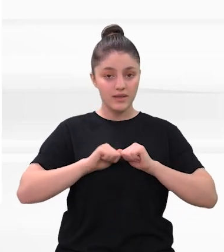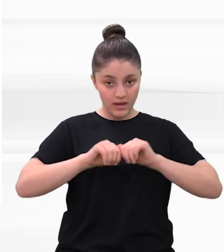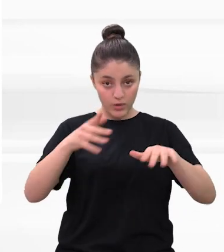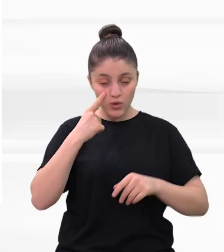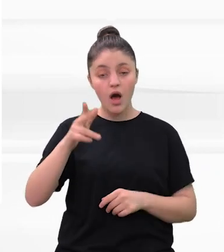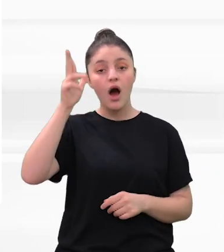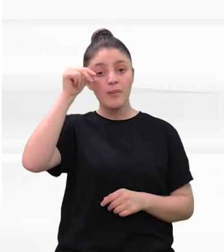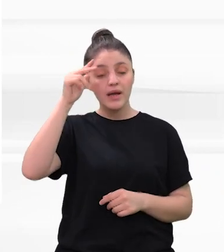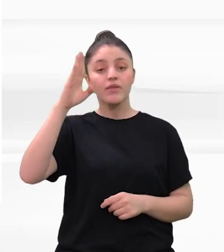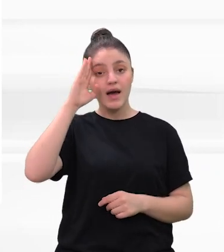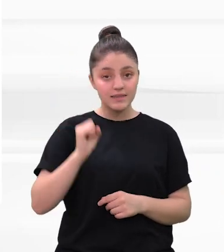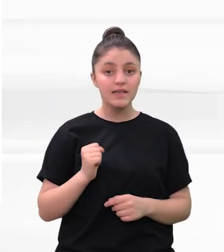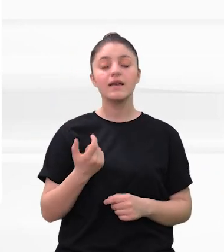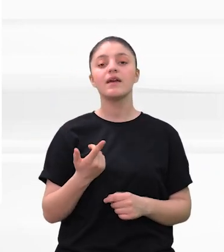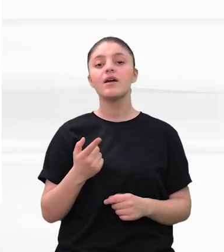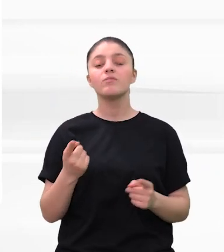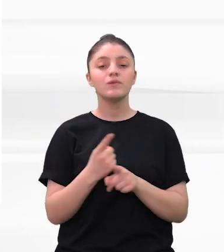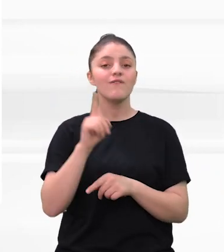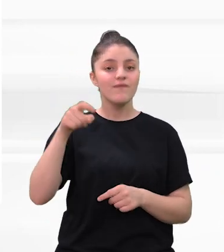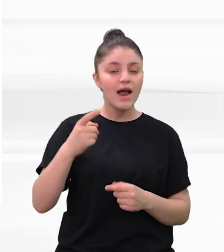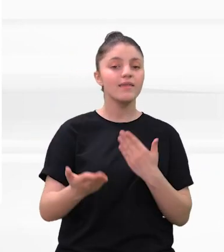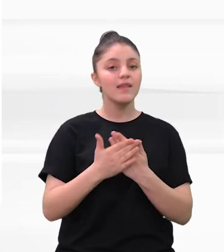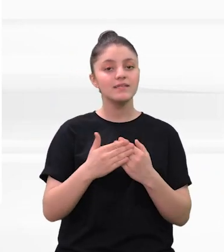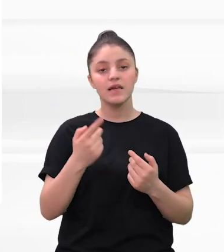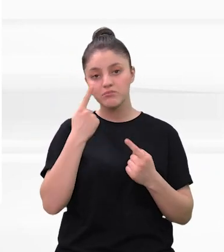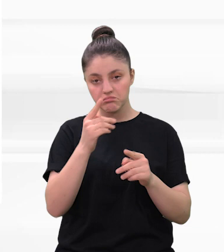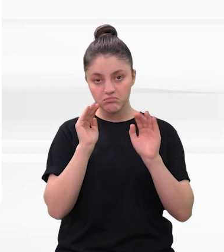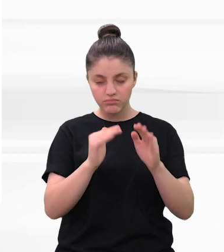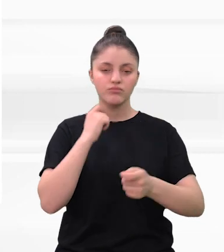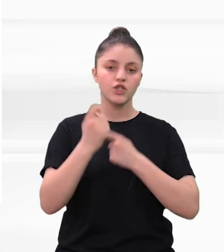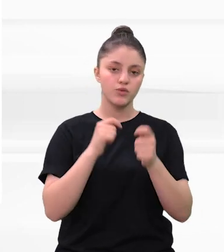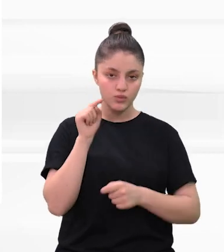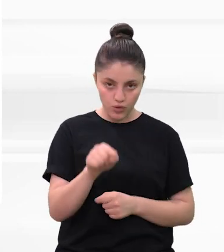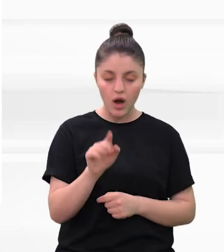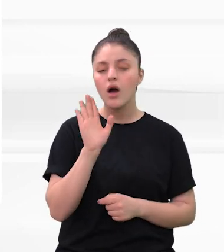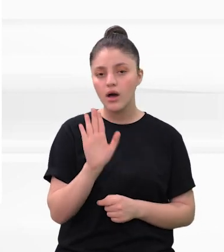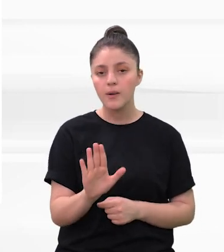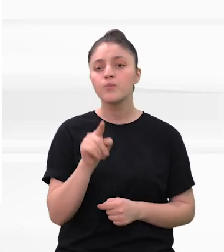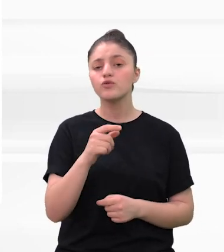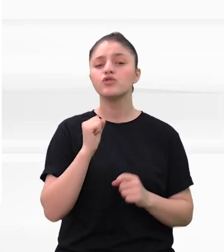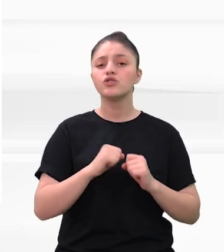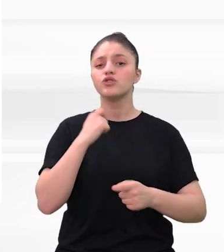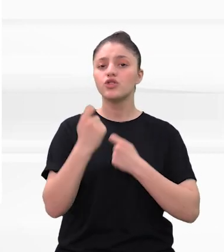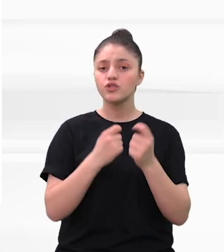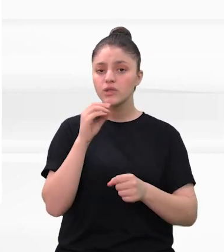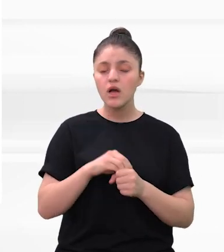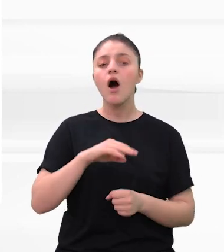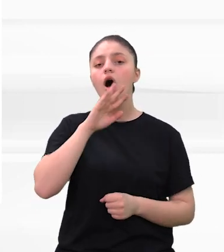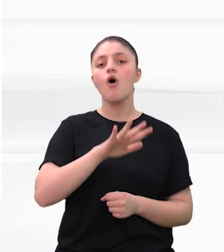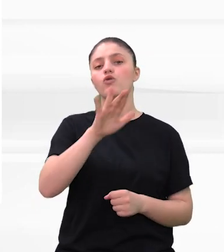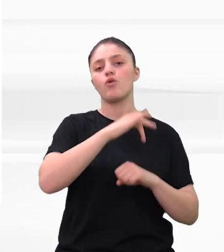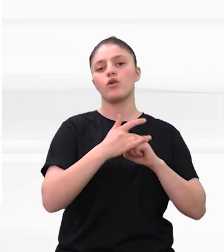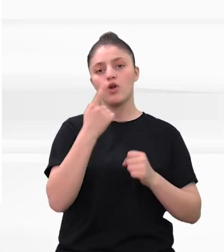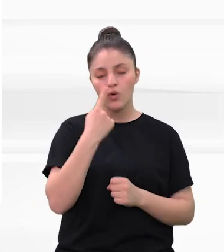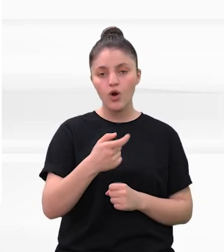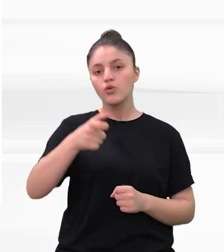Amerikan askeri ve mali yardım yapması gündemde olan çalışmalardır ki bu çalışma müzik Avrupa ülkelerini